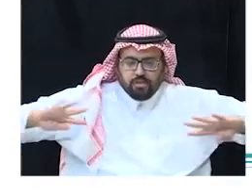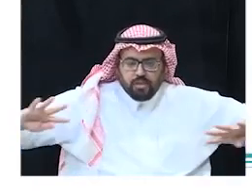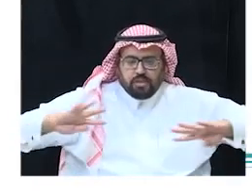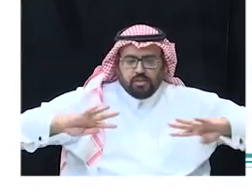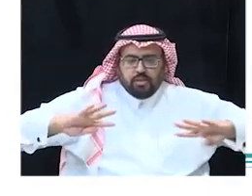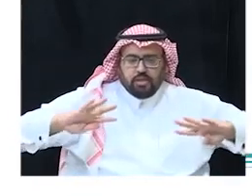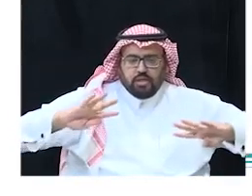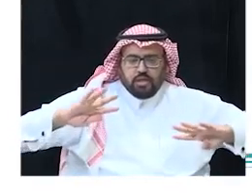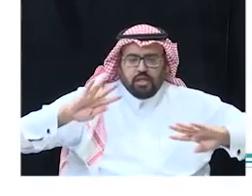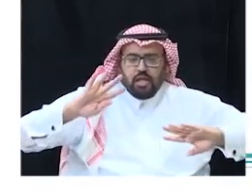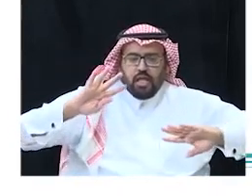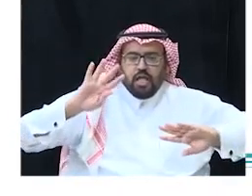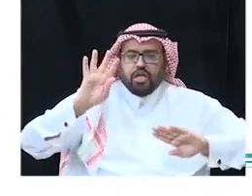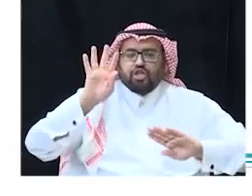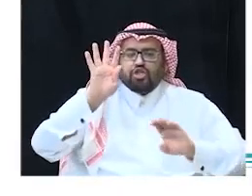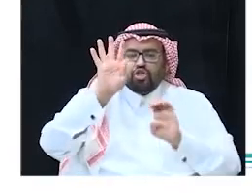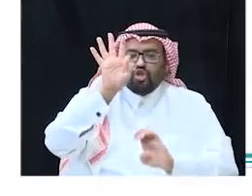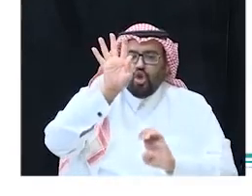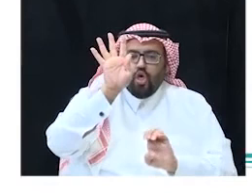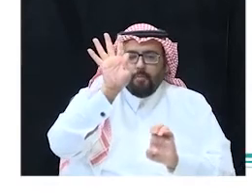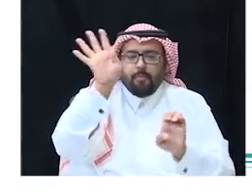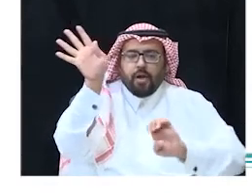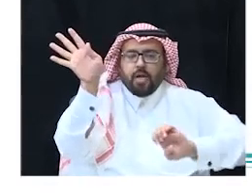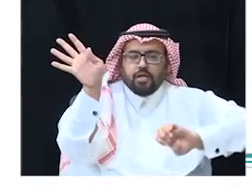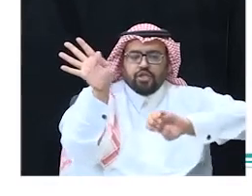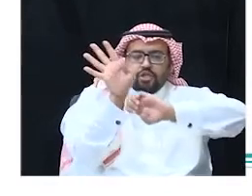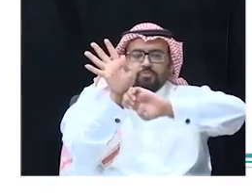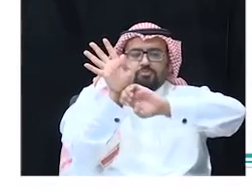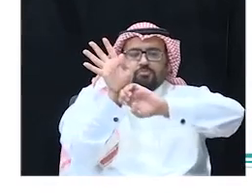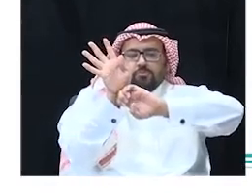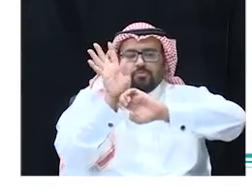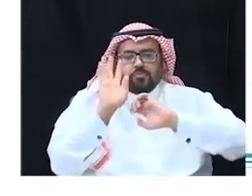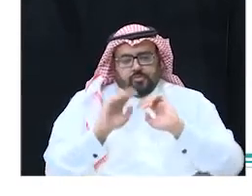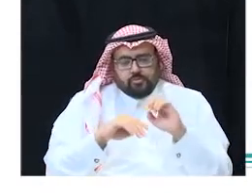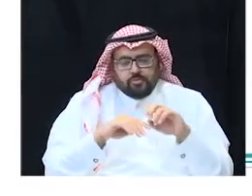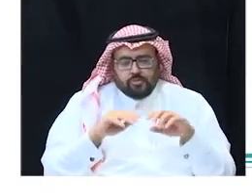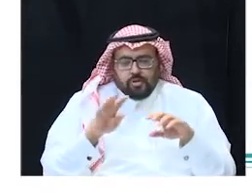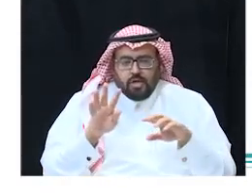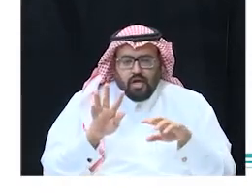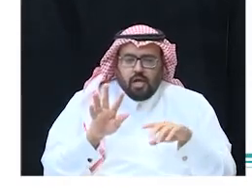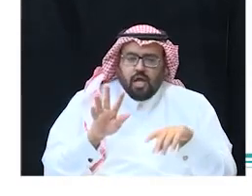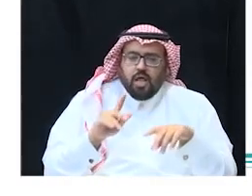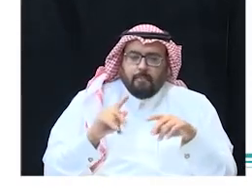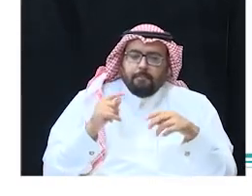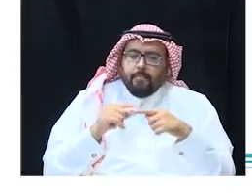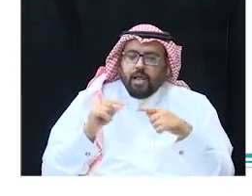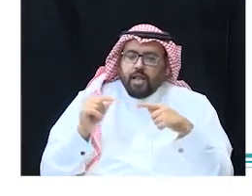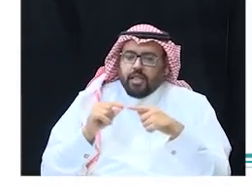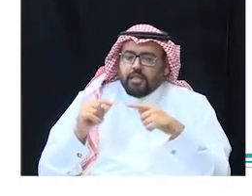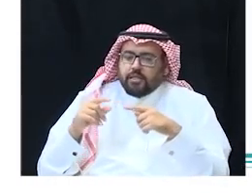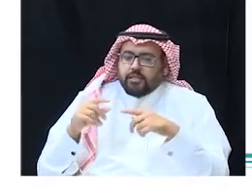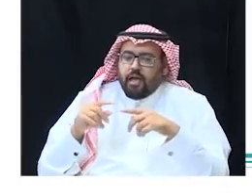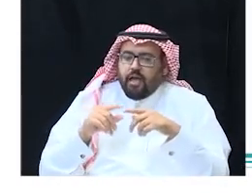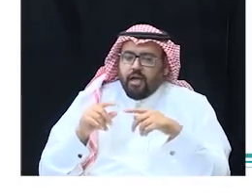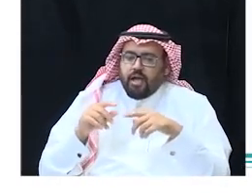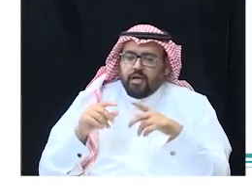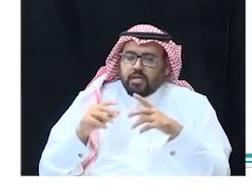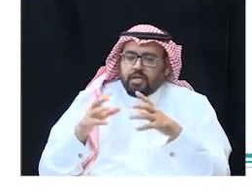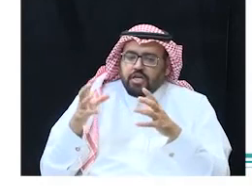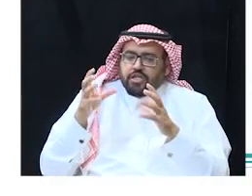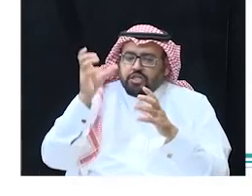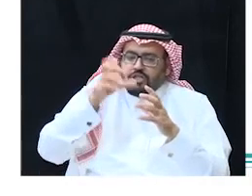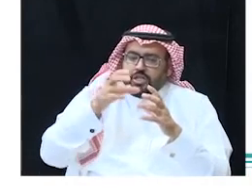إذا كان مع قطب جنوبي يكون يتجاذب، ممتازين. المغناطيس فراق